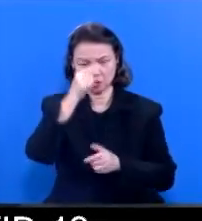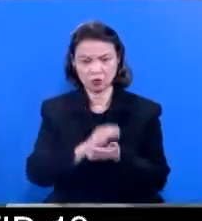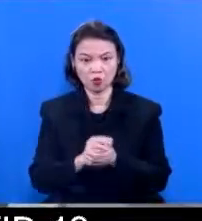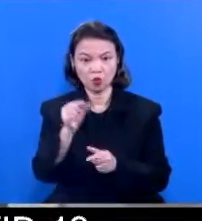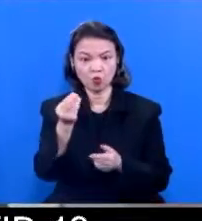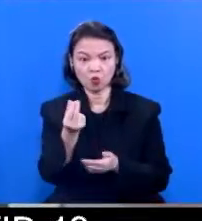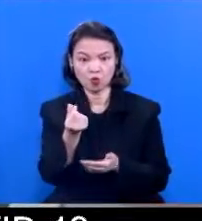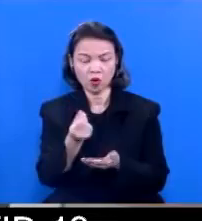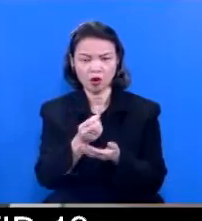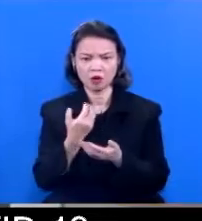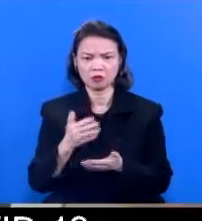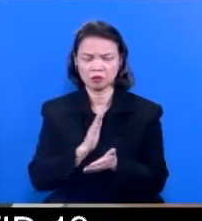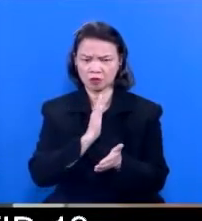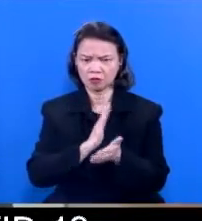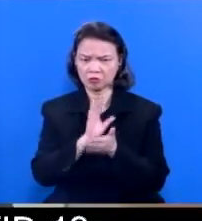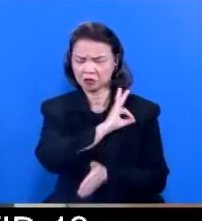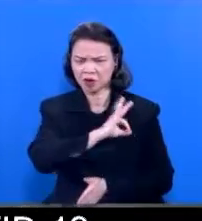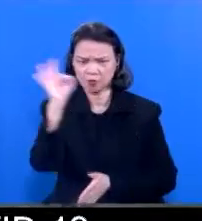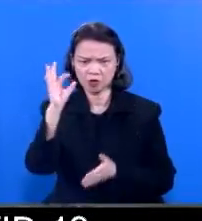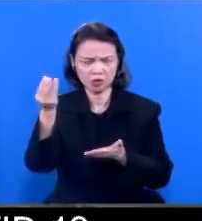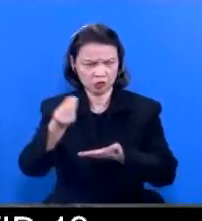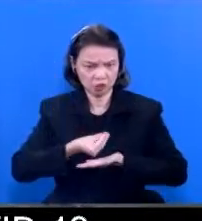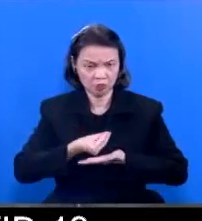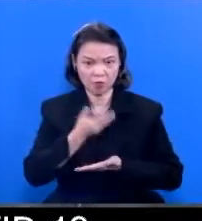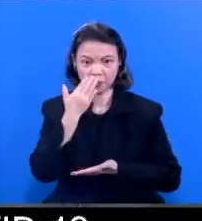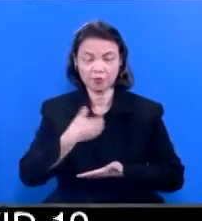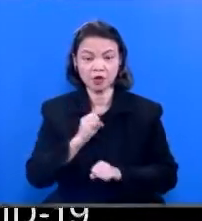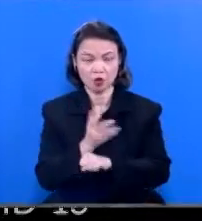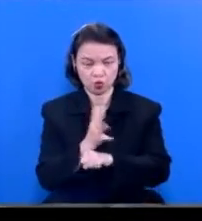ambulans. Menurut para korban, aksi terduga pelaku telah